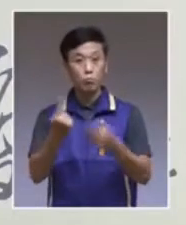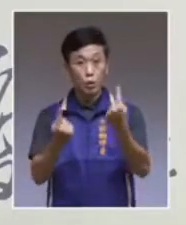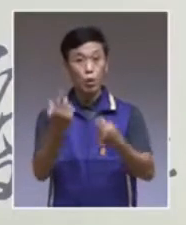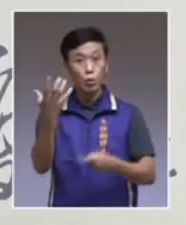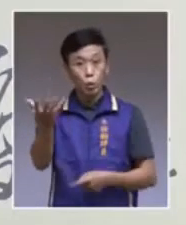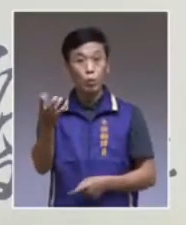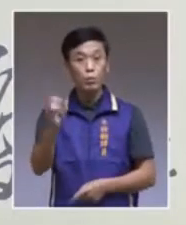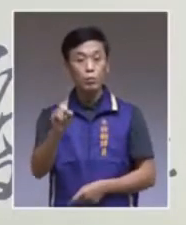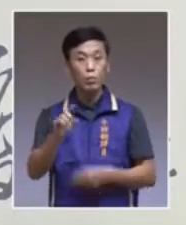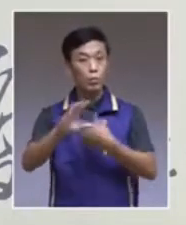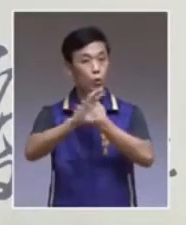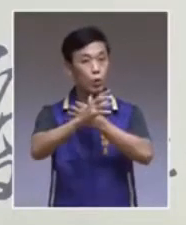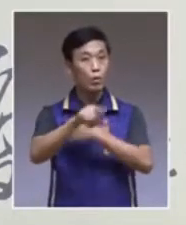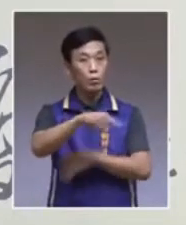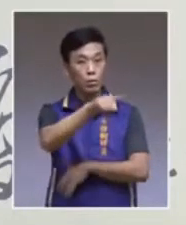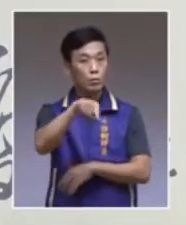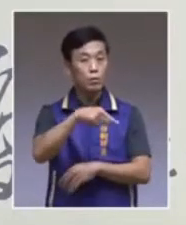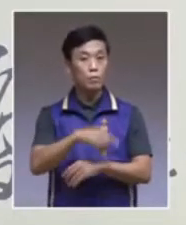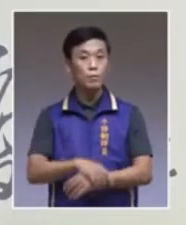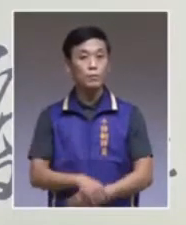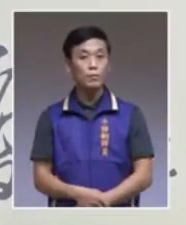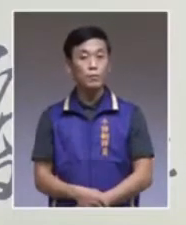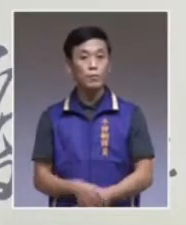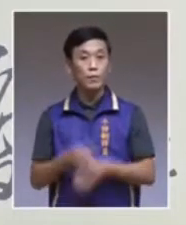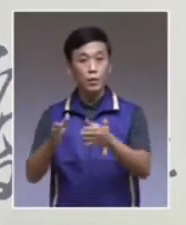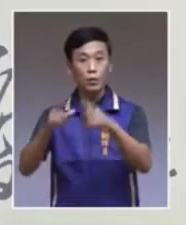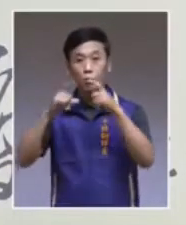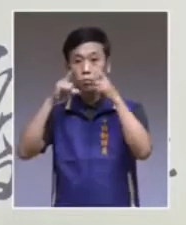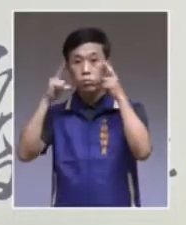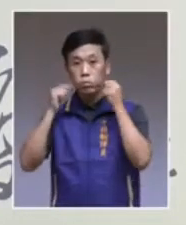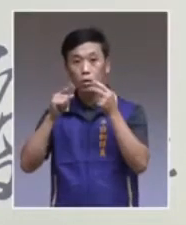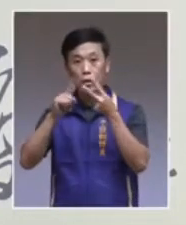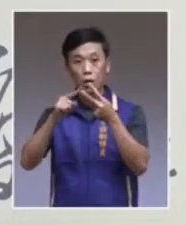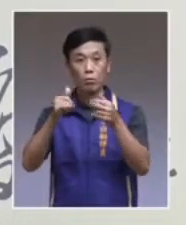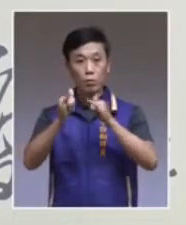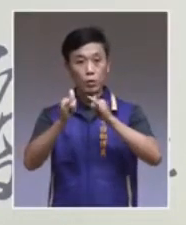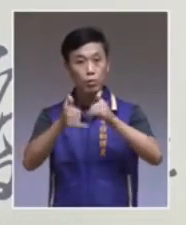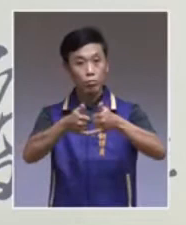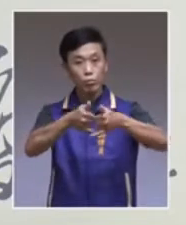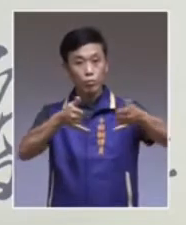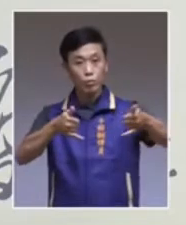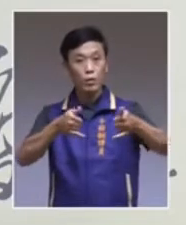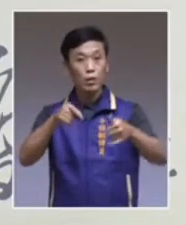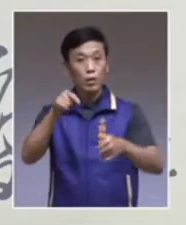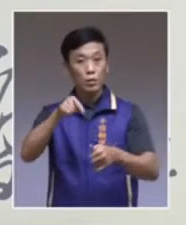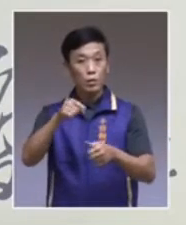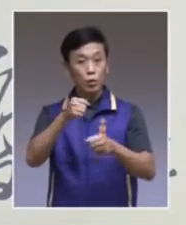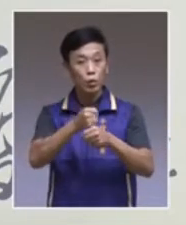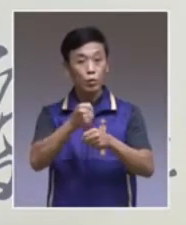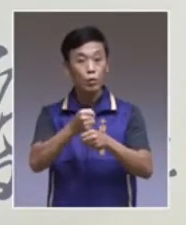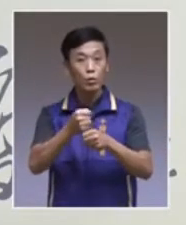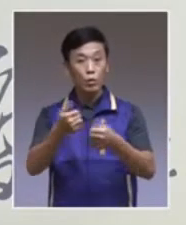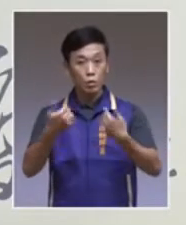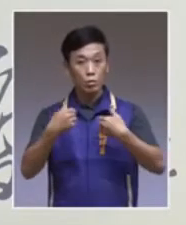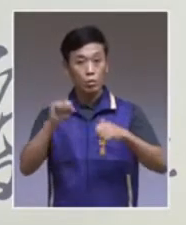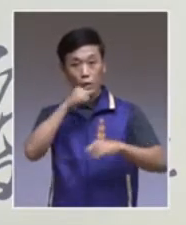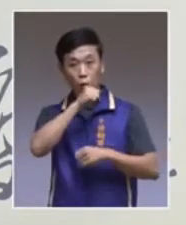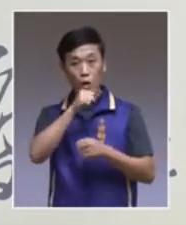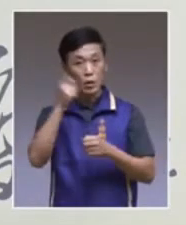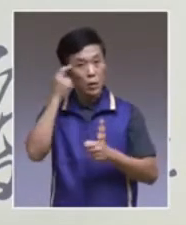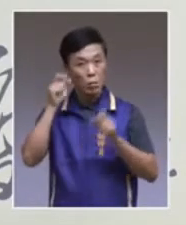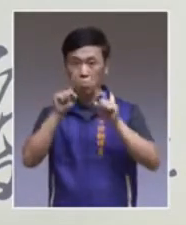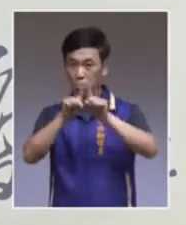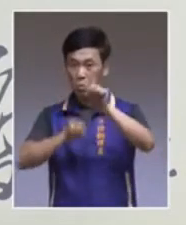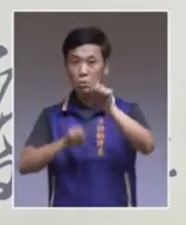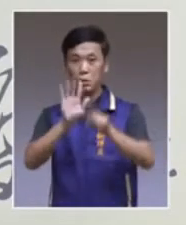的国外他们对于戴口罩保持社交距离的工作跟台湾有一段落差，